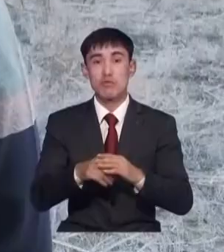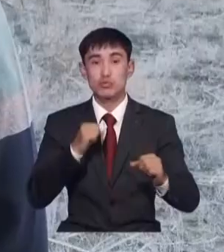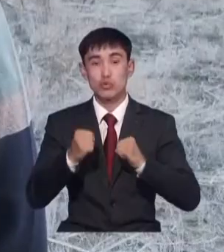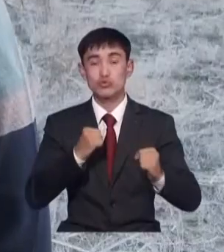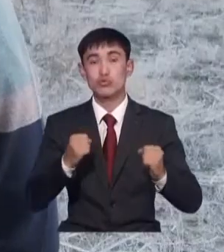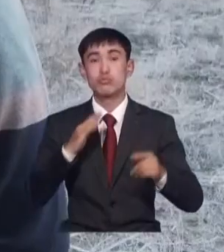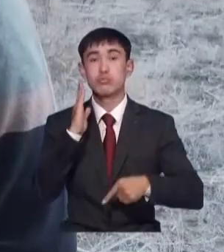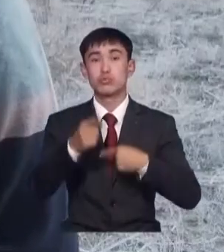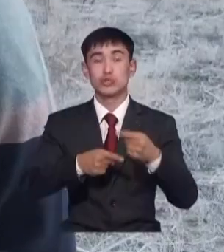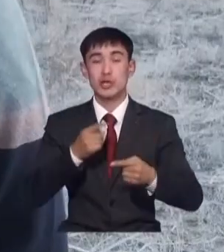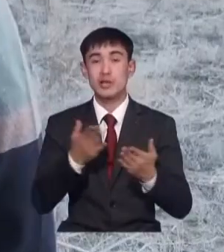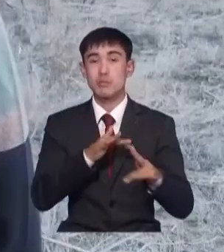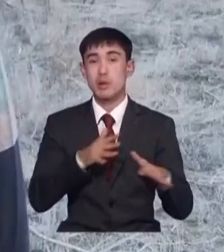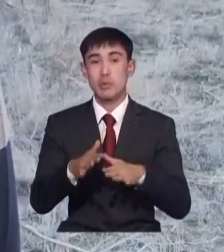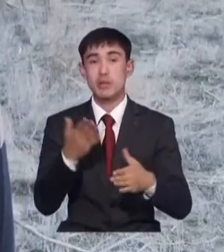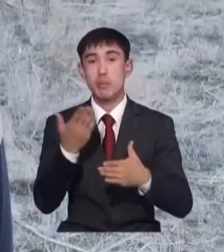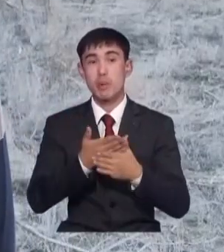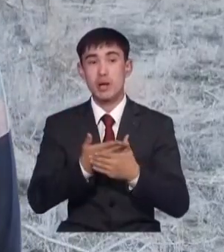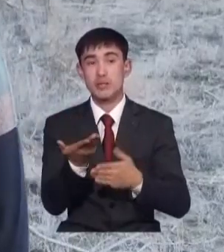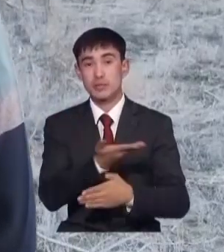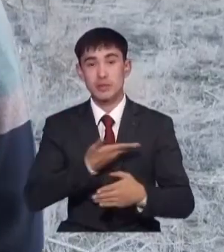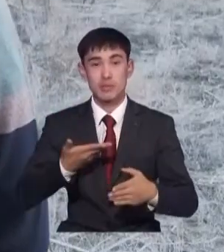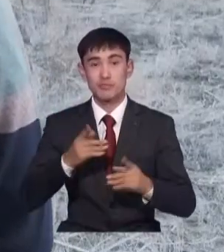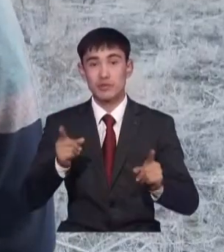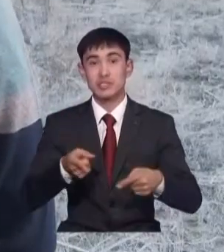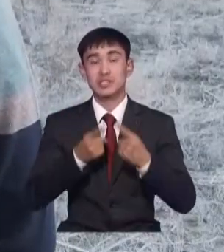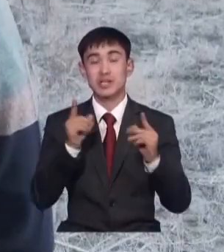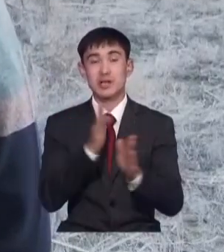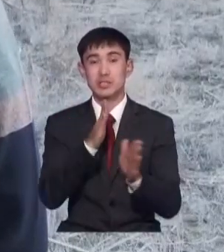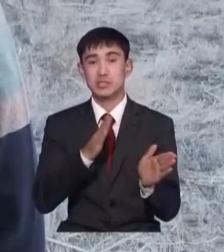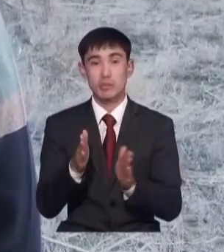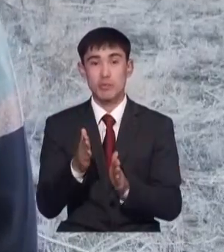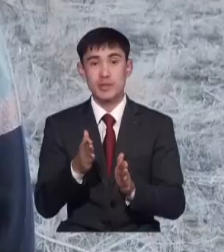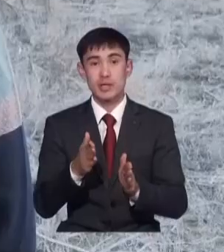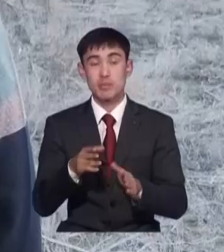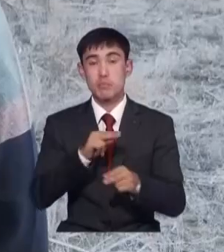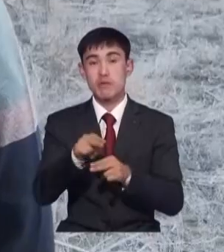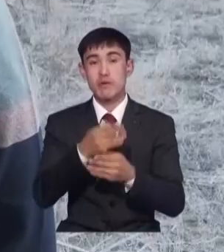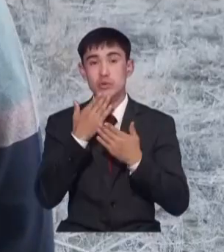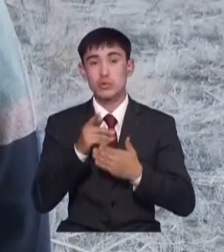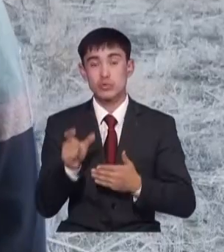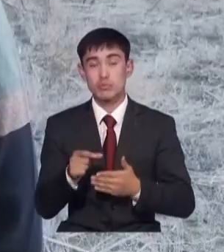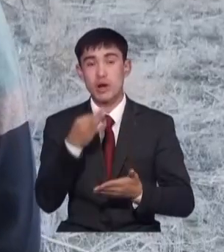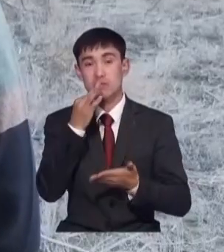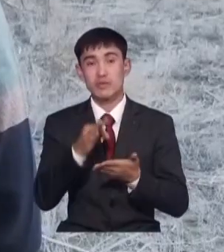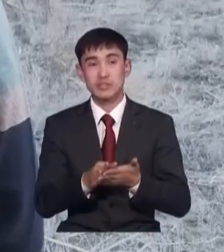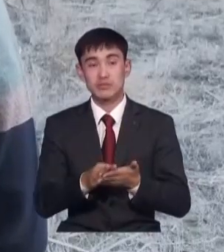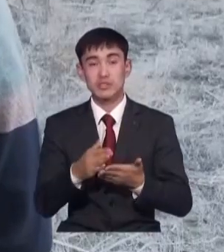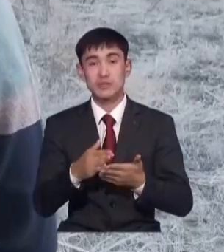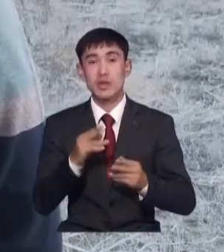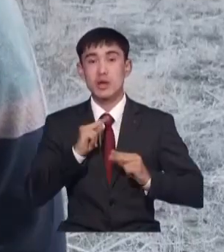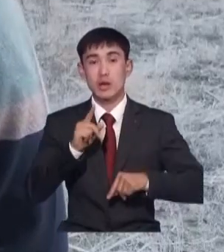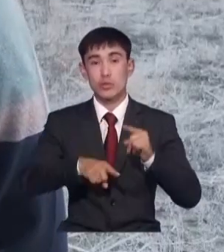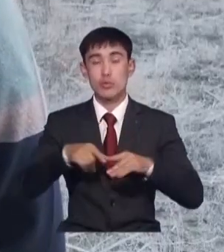устойчивое будущее. Такие мероприятия помогают нам не только возрождать экосистему, но и прививать людям ответственное отношение к